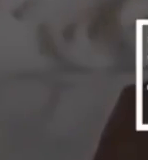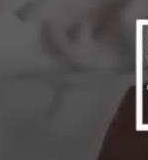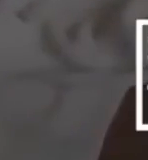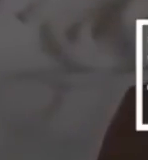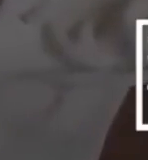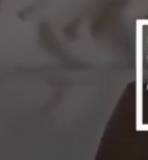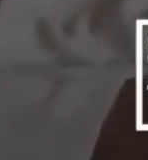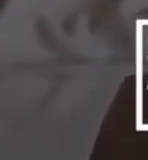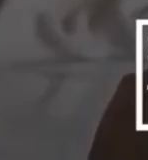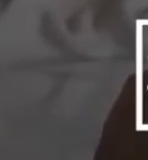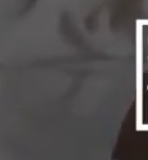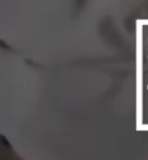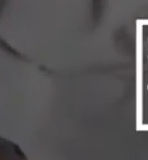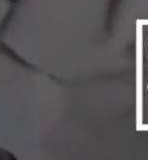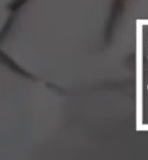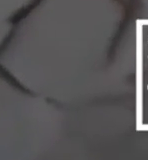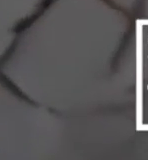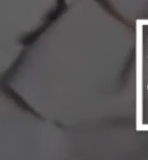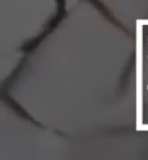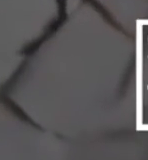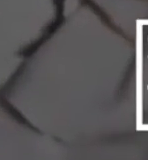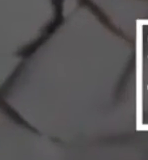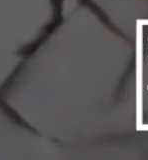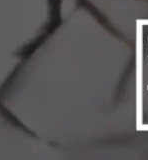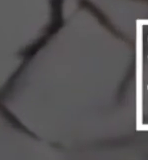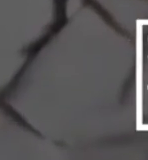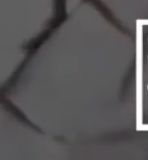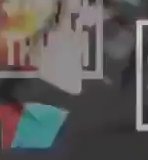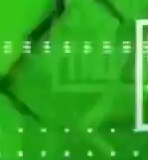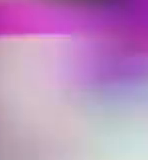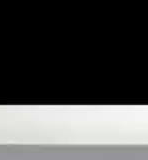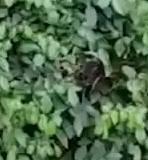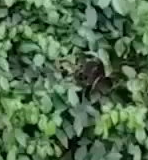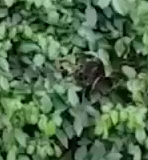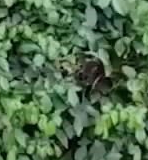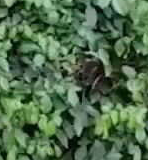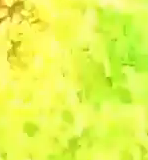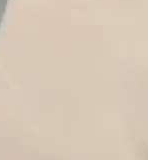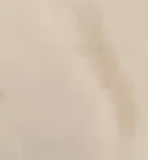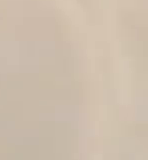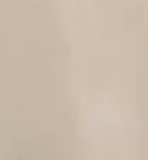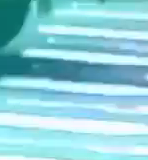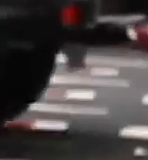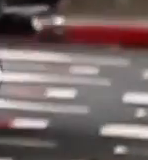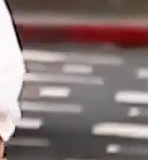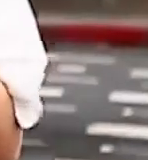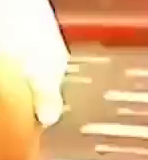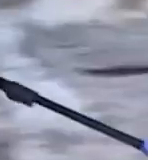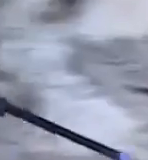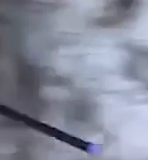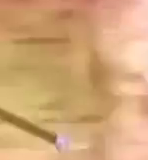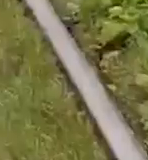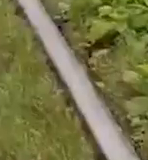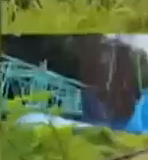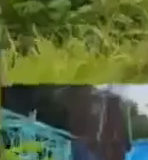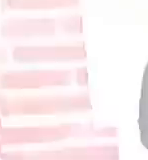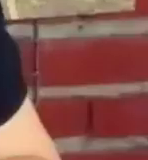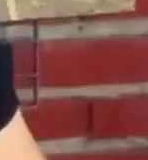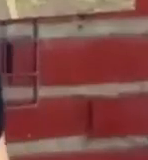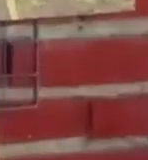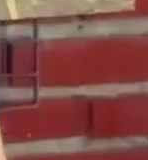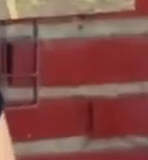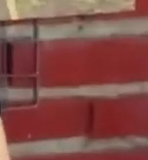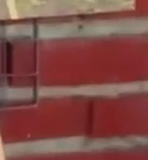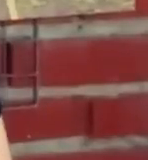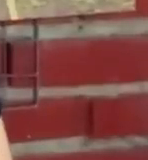Gusto na lang daw po niyang umuwi na doon na lang daw po siya mamatay sa Pilipinas. Empowered by young producers and innovative mobile journalists.